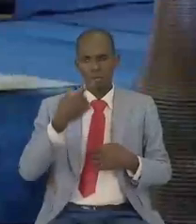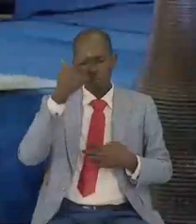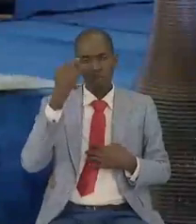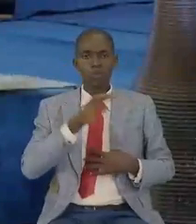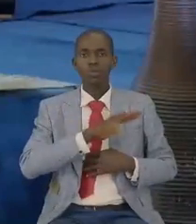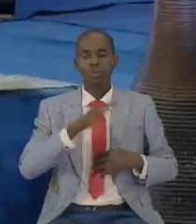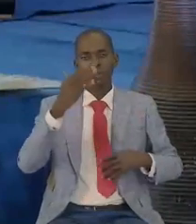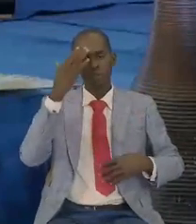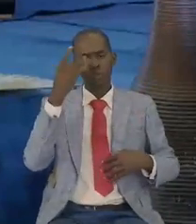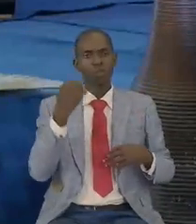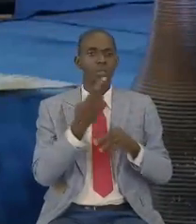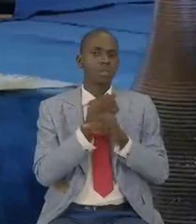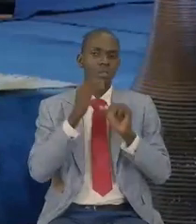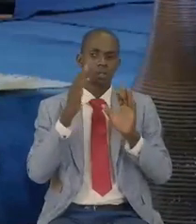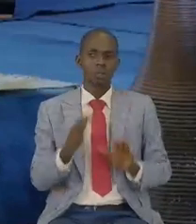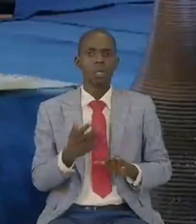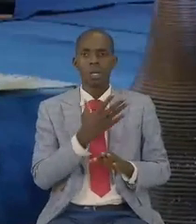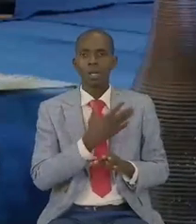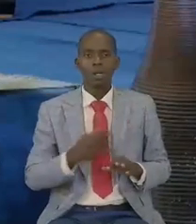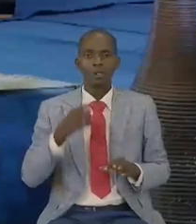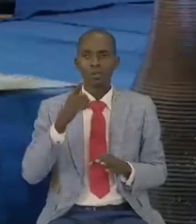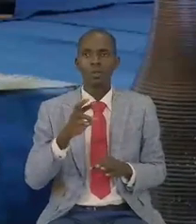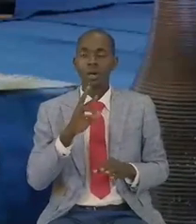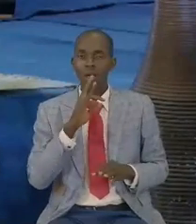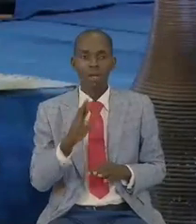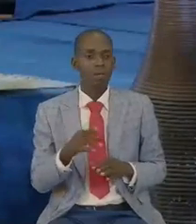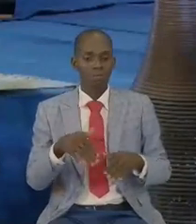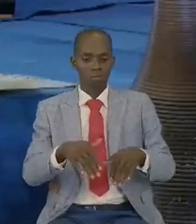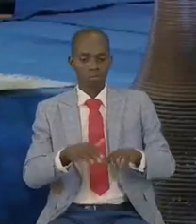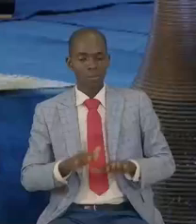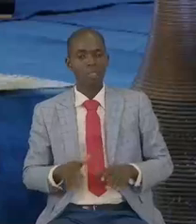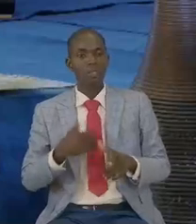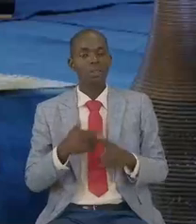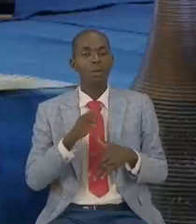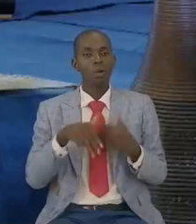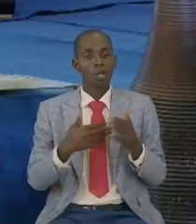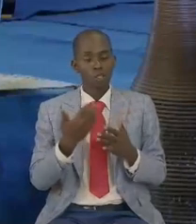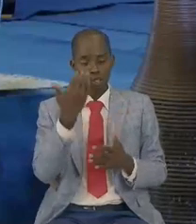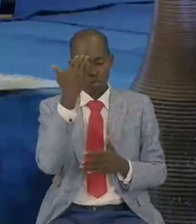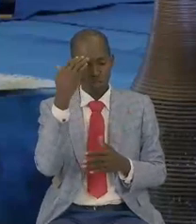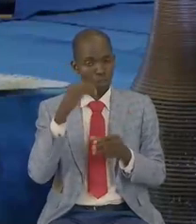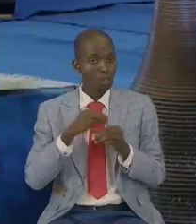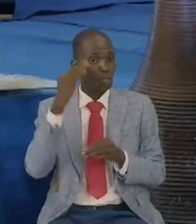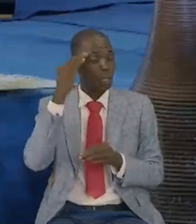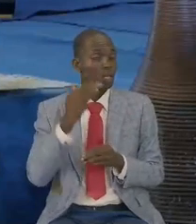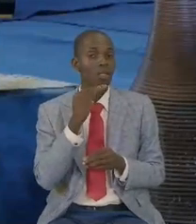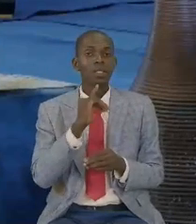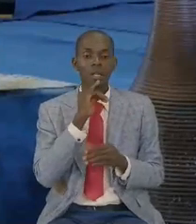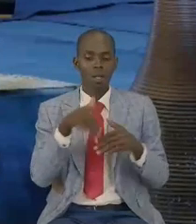connais pas le Rédempteur, tu es enseveli et ton encyclopédie est ensevelie avec toi, et tu apparais dans